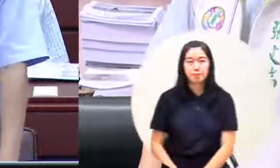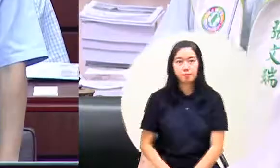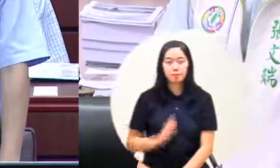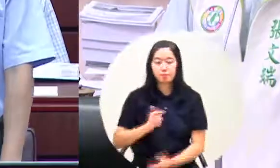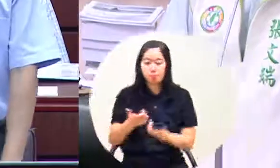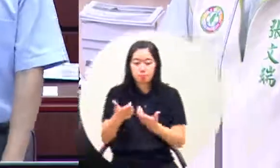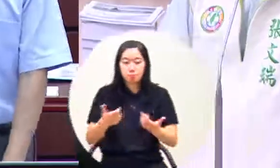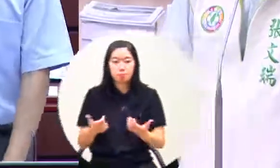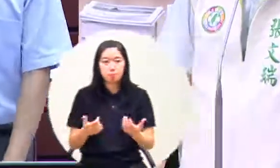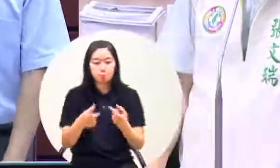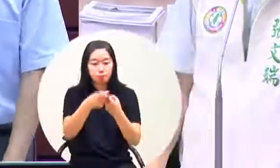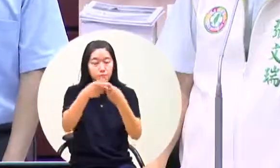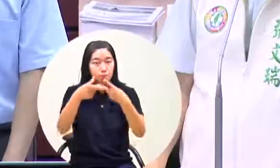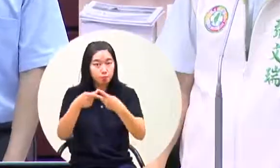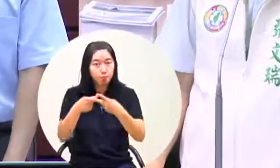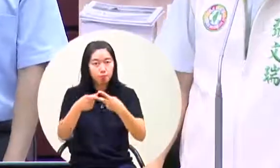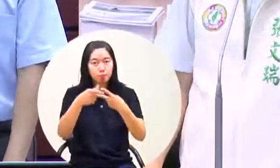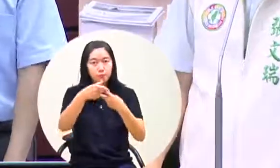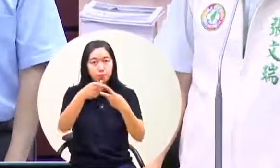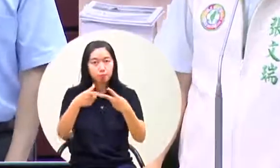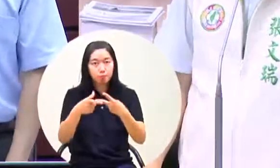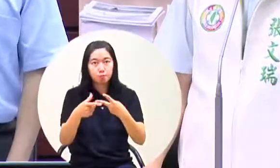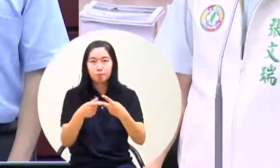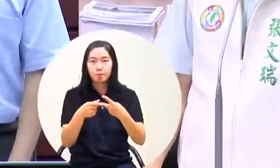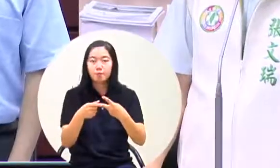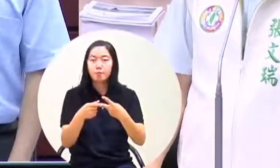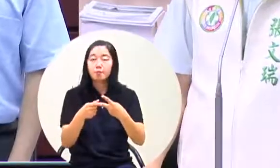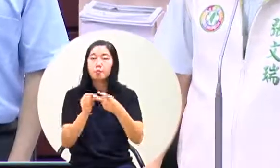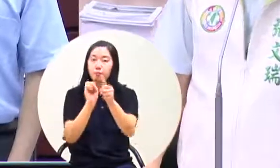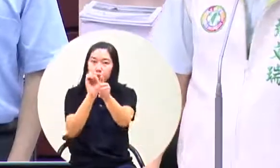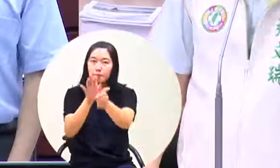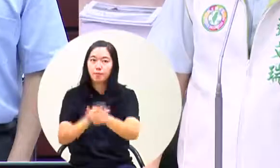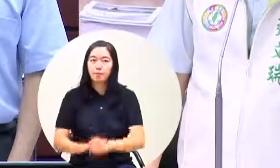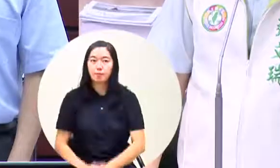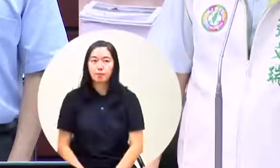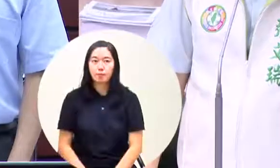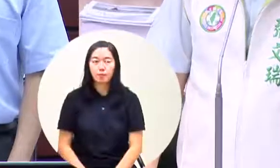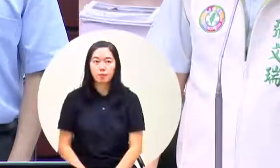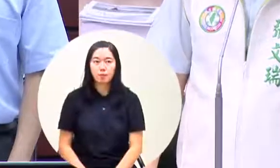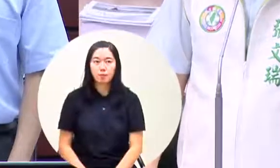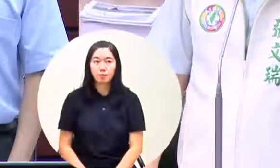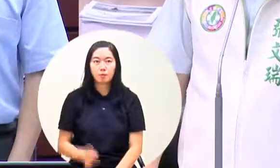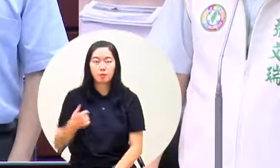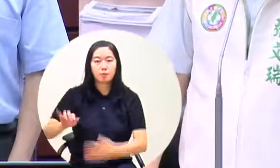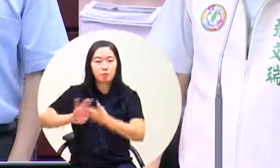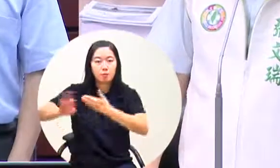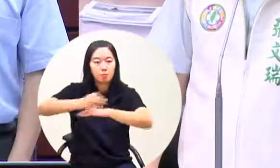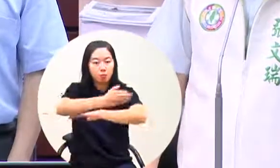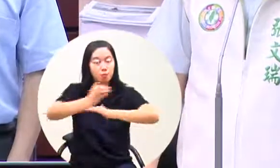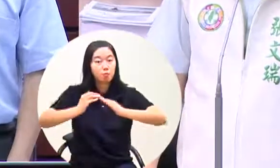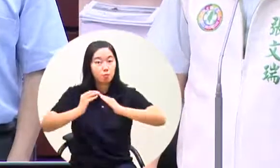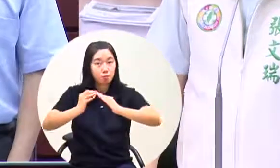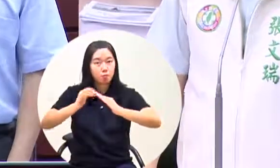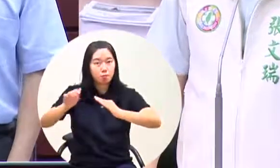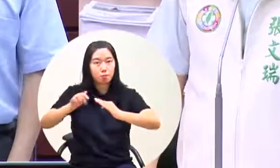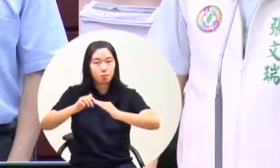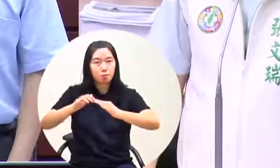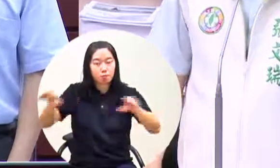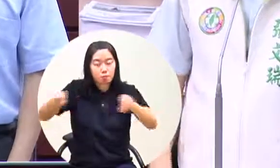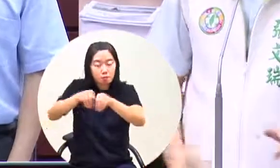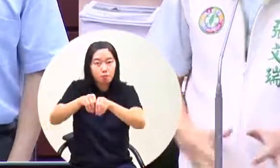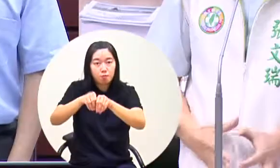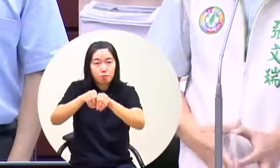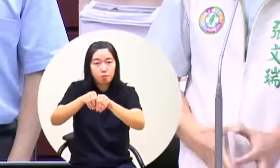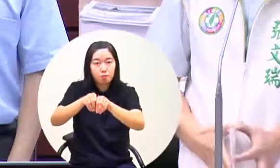甲议员报告哈。第一，有关安含外管区中间诶中间诶一